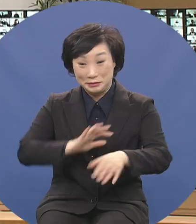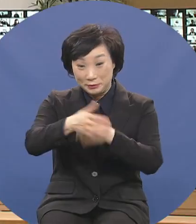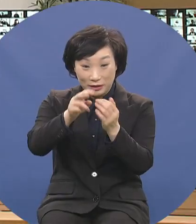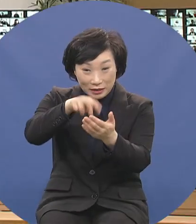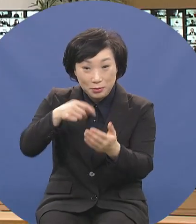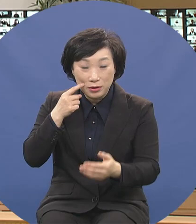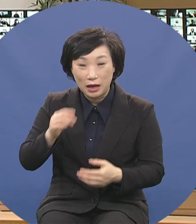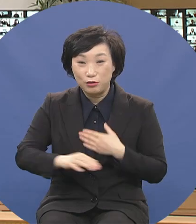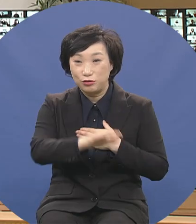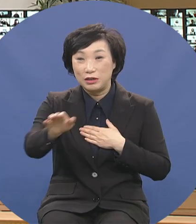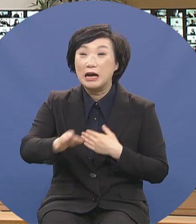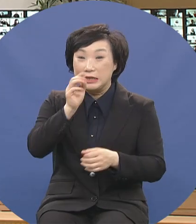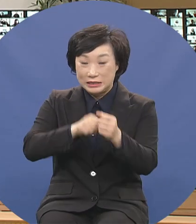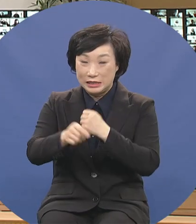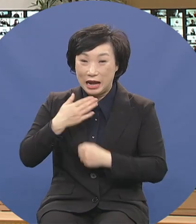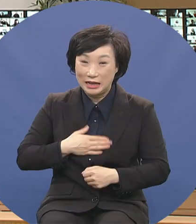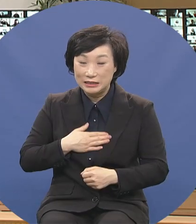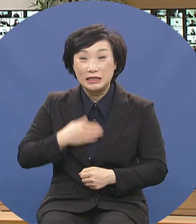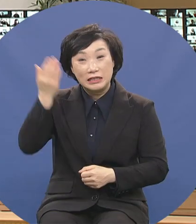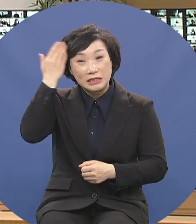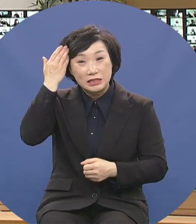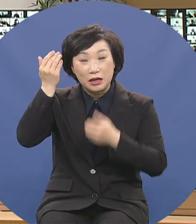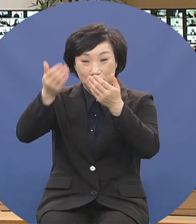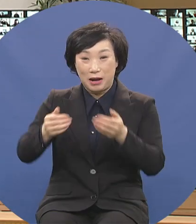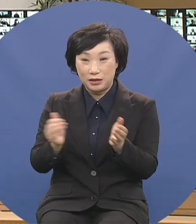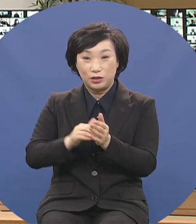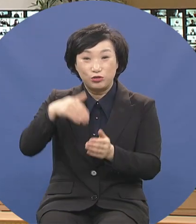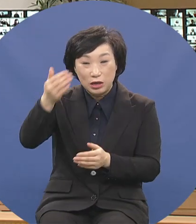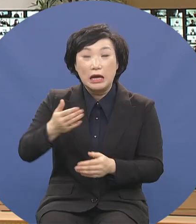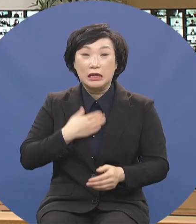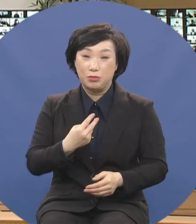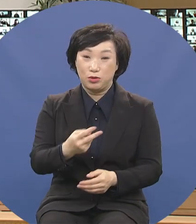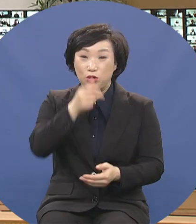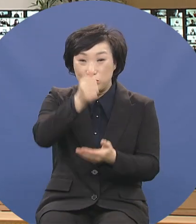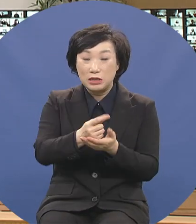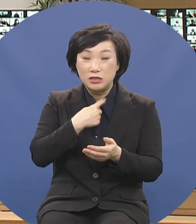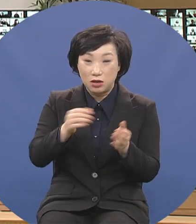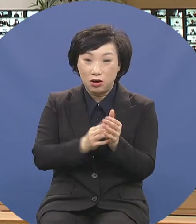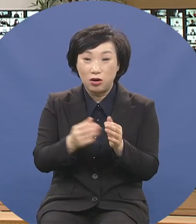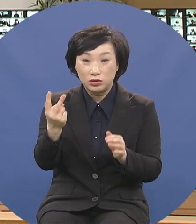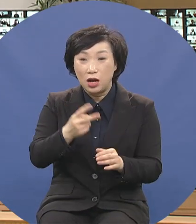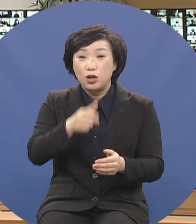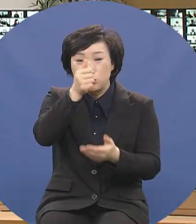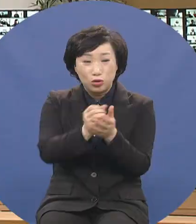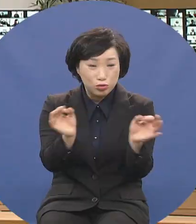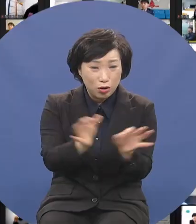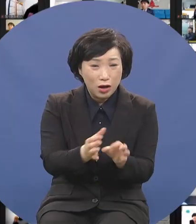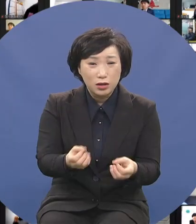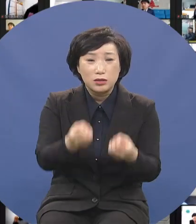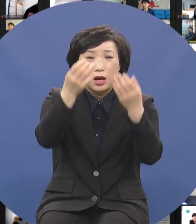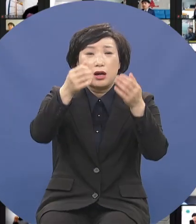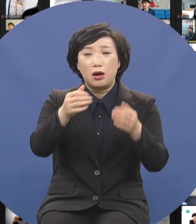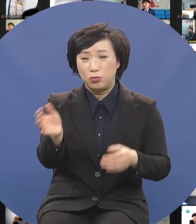읽어보세요. 우리가 진리를 아는 지식을 받은 후 짐짓 죄를 범한 즉 다시 속죄하는 제사가 없고 오직 무서운